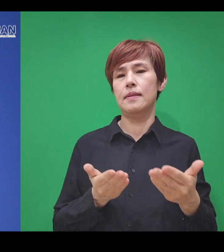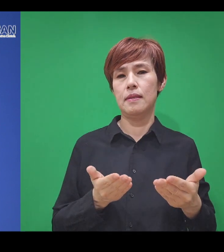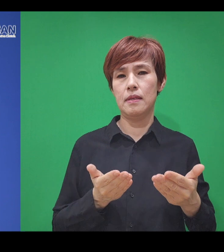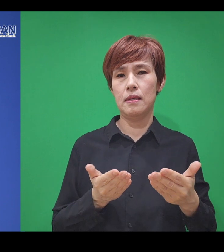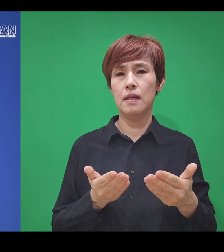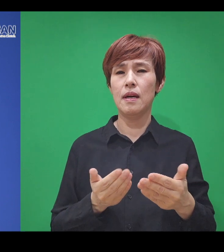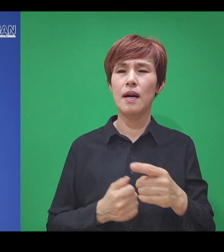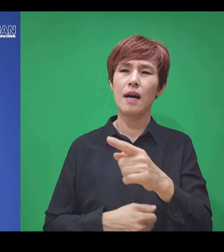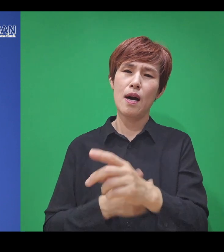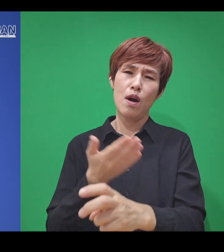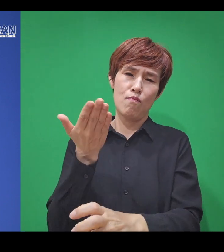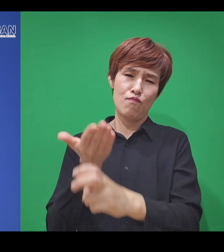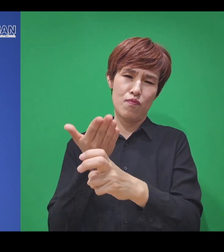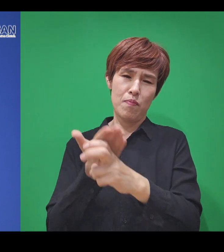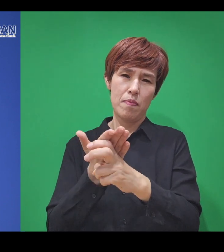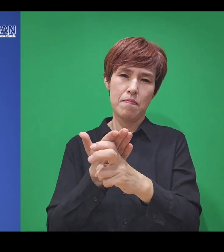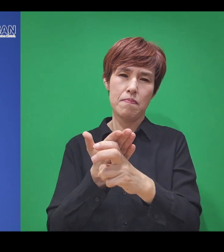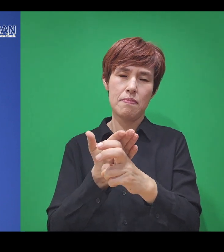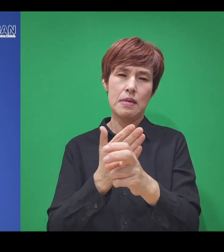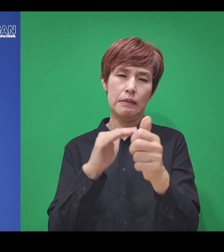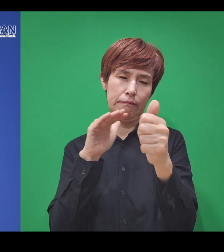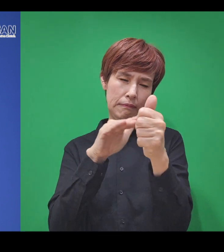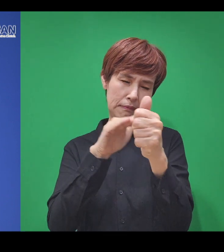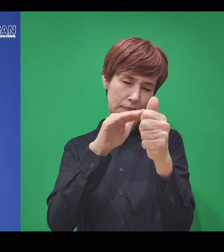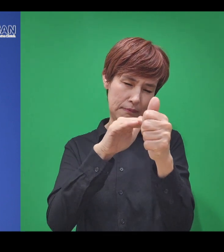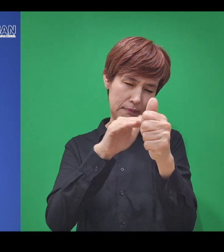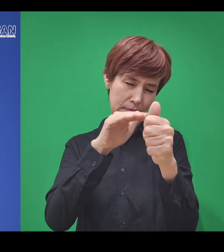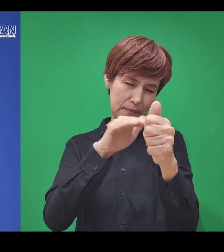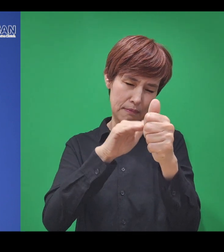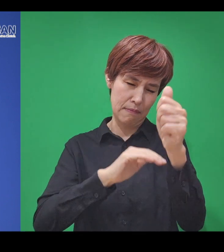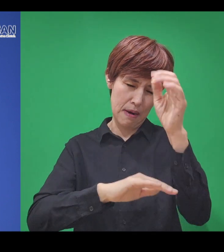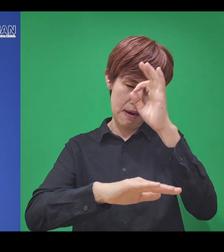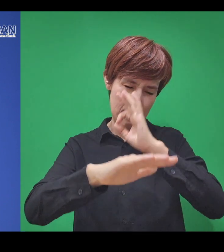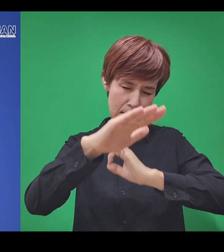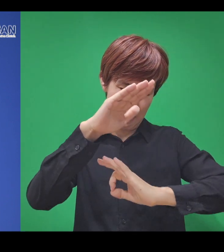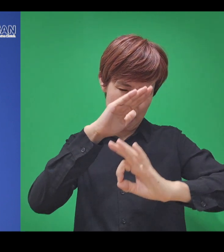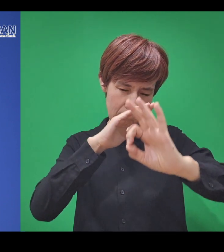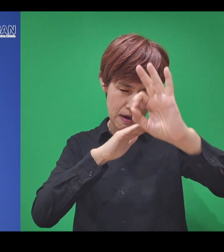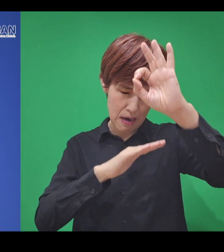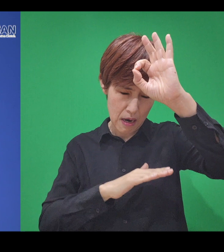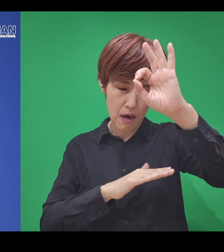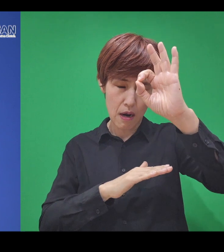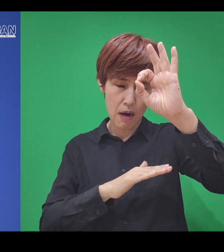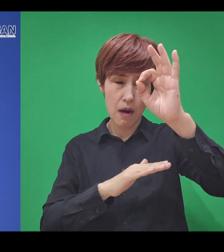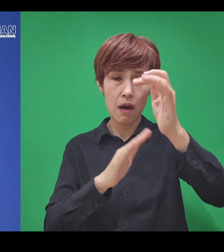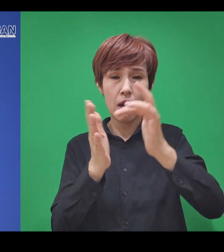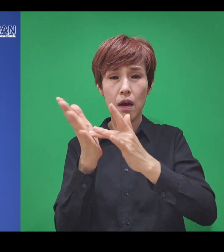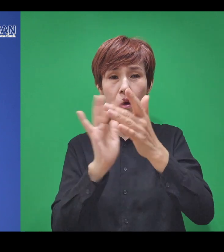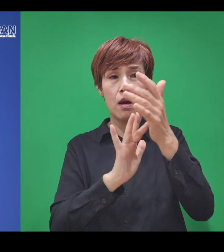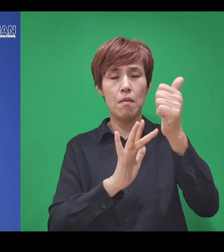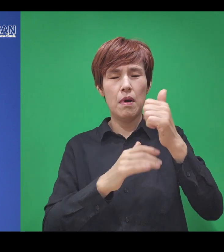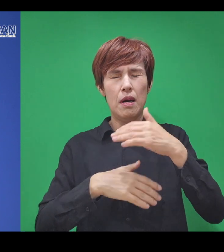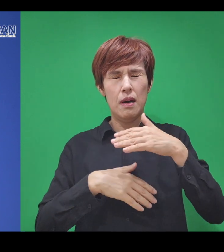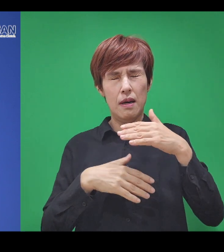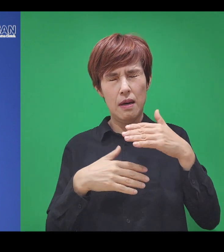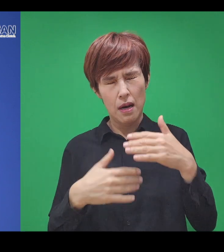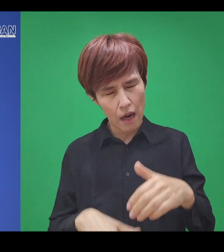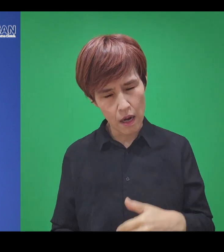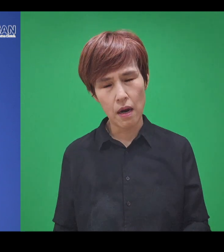불법적인 신문 밤새도록 당하셔서 기진맥진해 계신 예수님이 오늘 총독 앞에